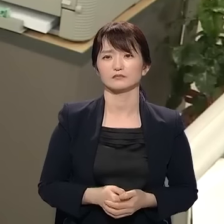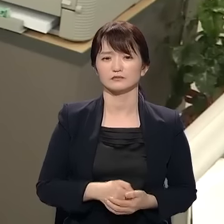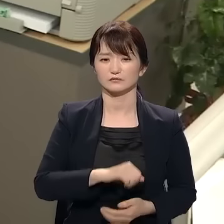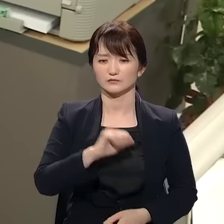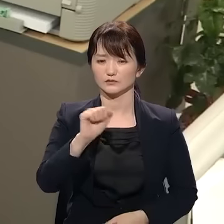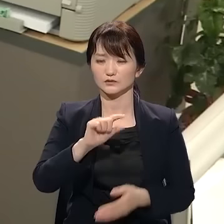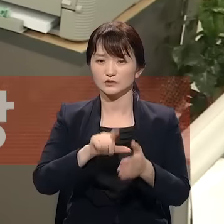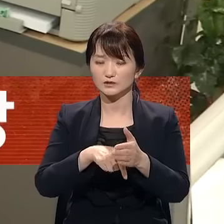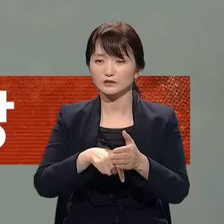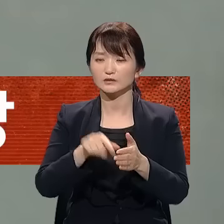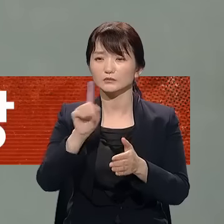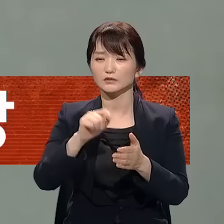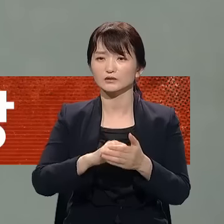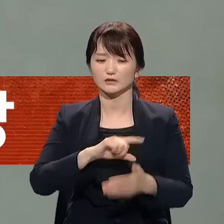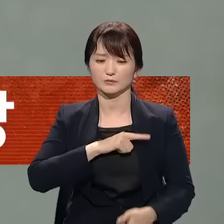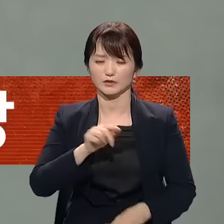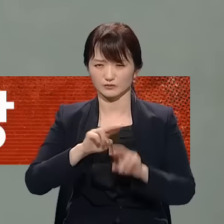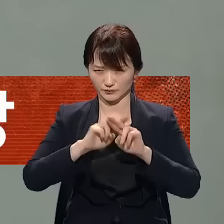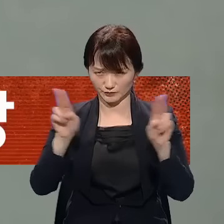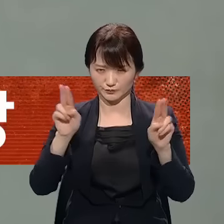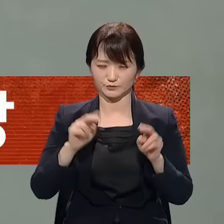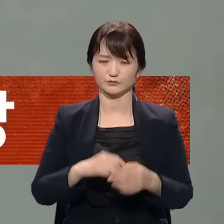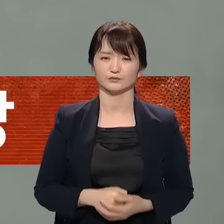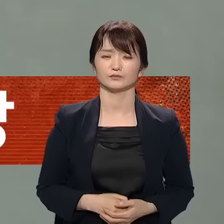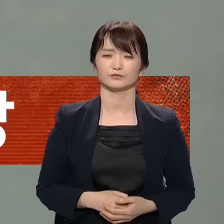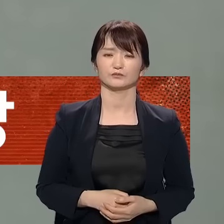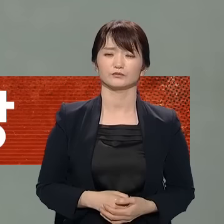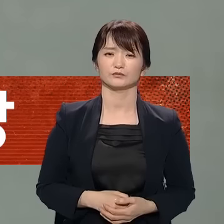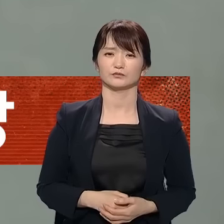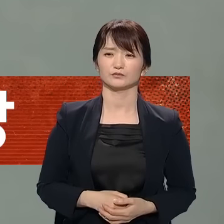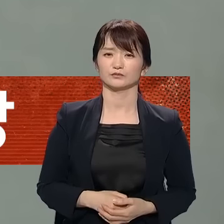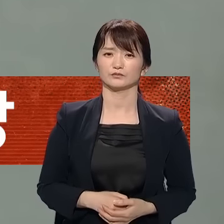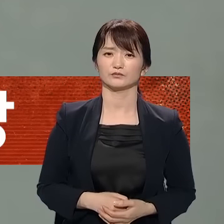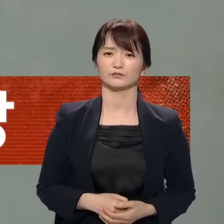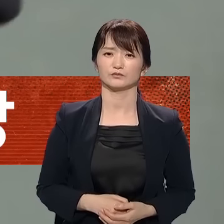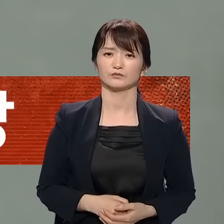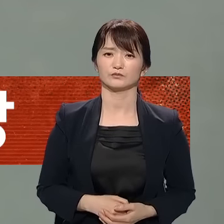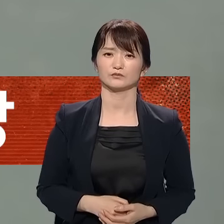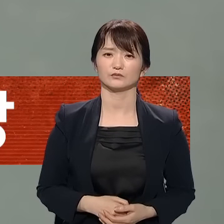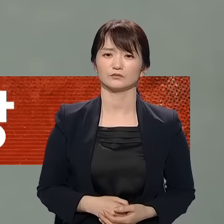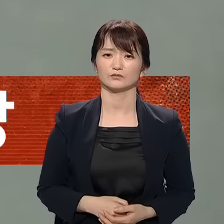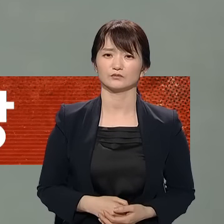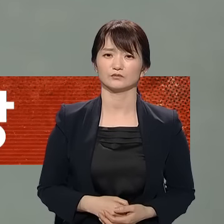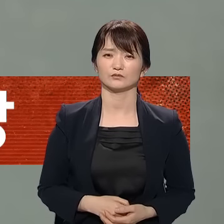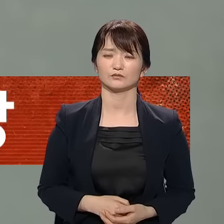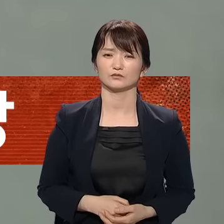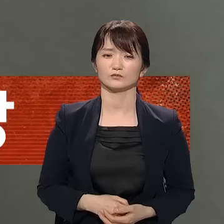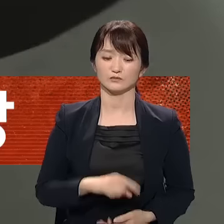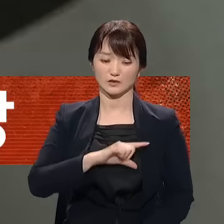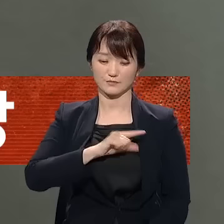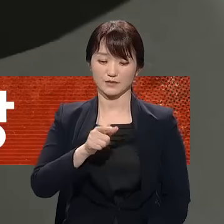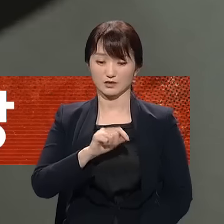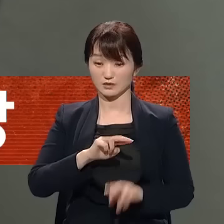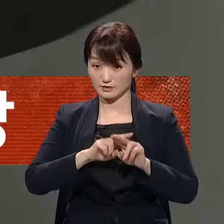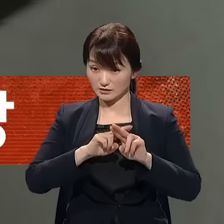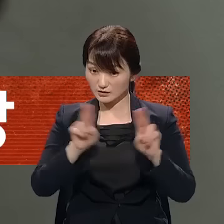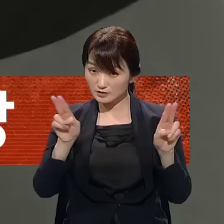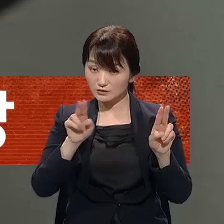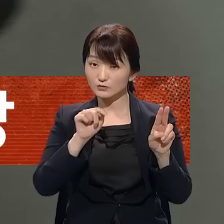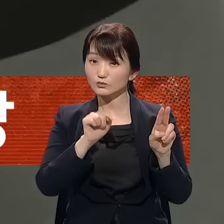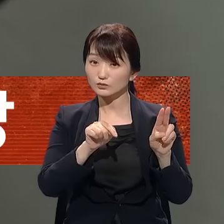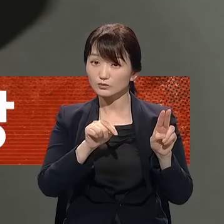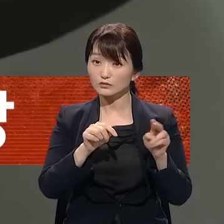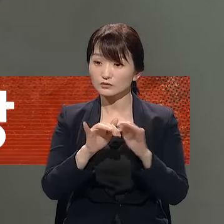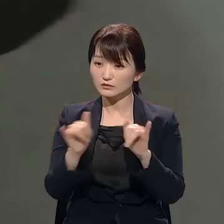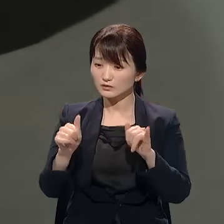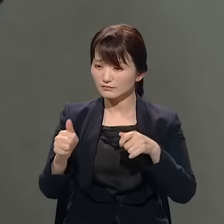따지면 면허 취소 수준에 해당이 되죠 그렇지만 뭐 사실 뭐 면허 취소 수준에 해당이 된다라고 해서